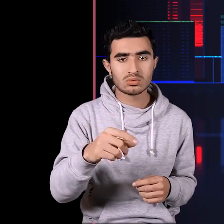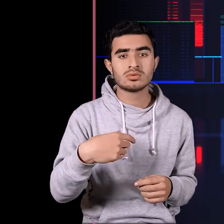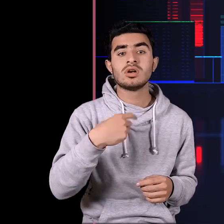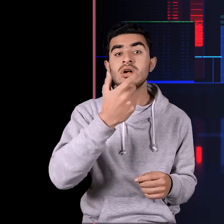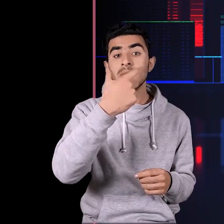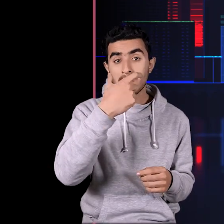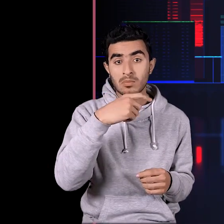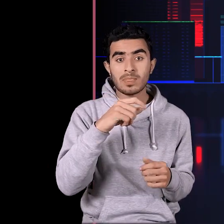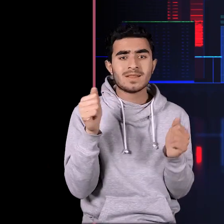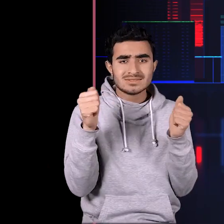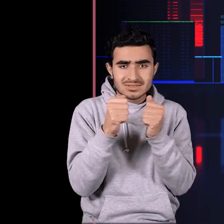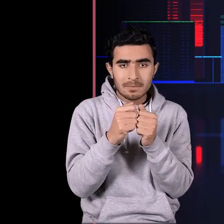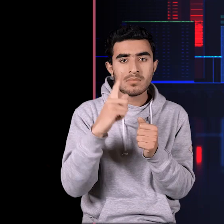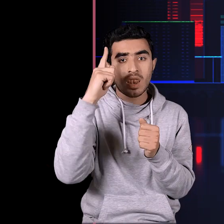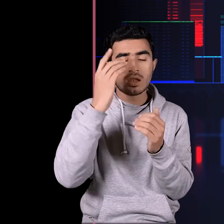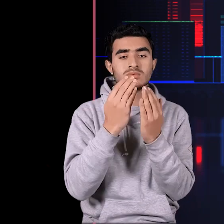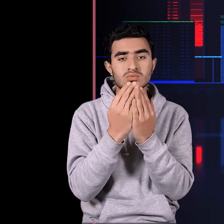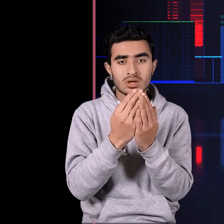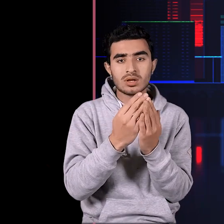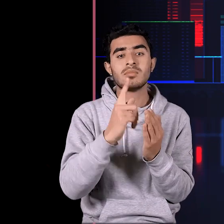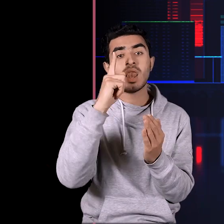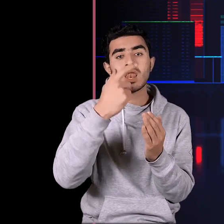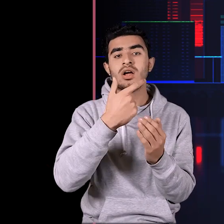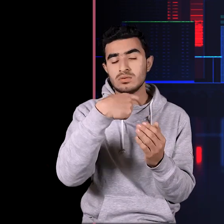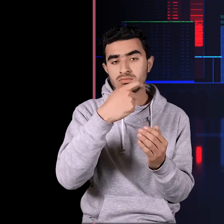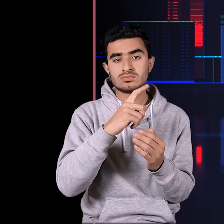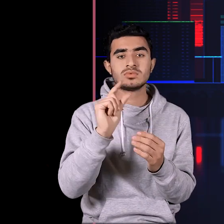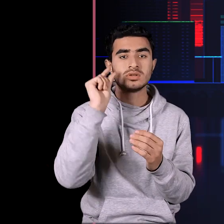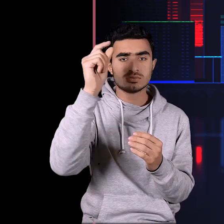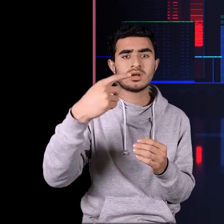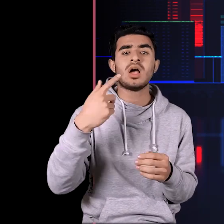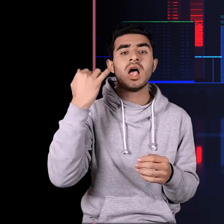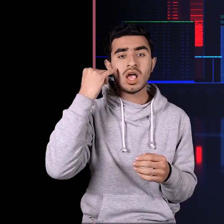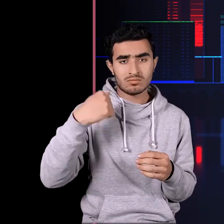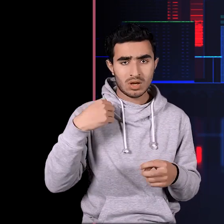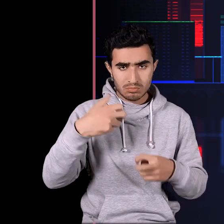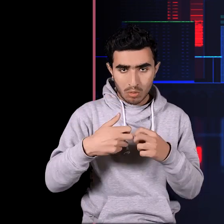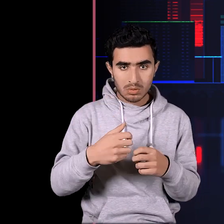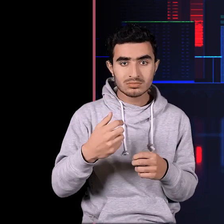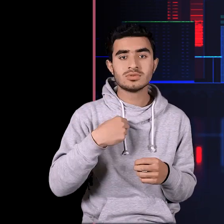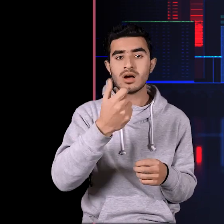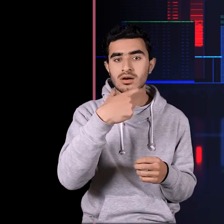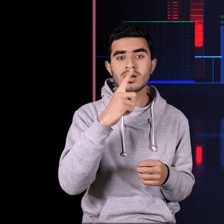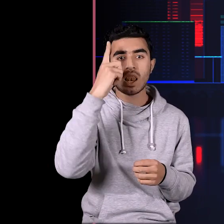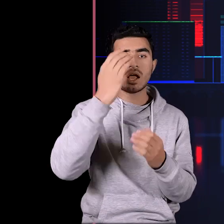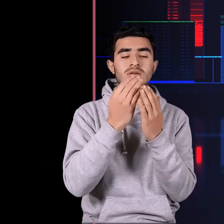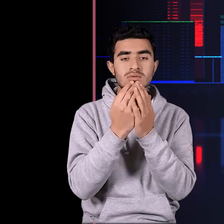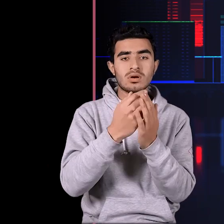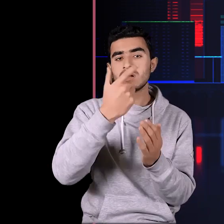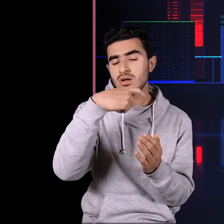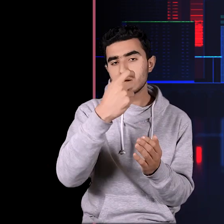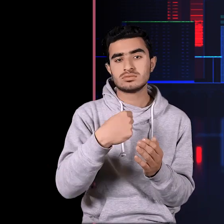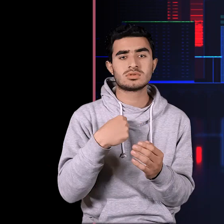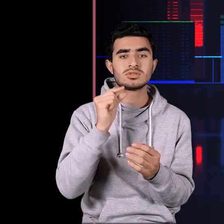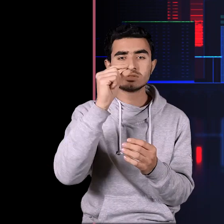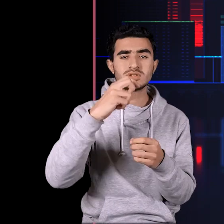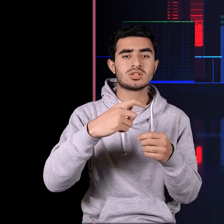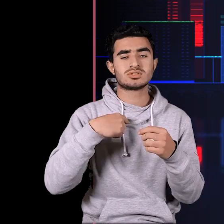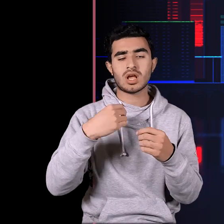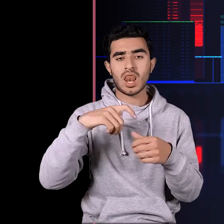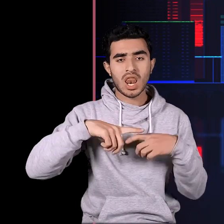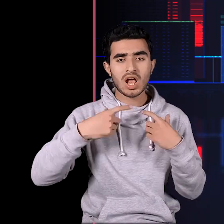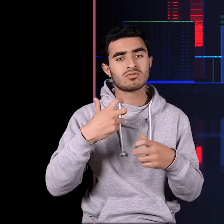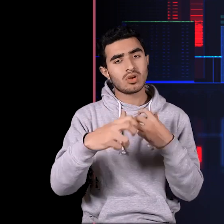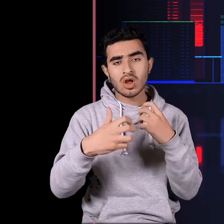آگے روئیں. دیٹس واٹ آئی ڈو. جب مجھے کوئی پریشانی آتی ہے تو میں تو اپنے اللہ سے ڈائریکٹ کنیکٹ کر کے اور اس کے سامنے روتی ہوں, بیکاز بندوں کے سامنے رونے سے کوئی فائدہ